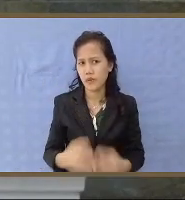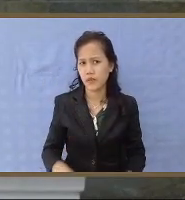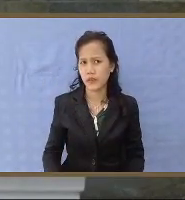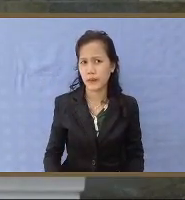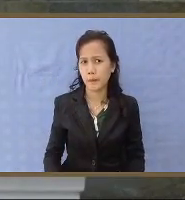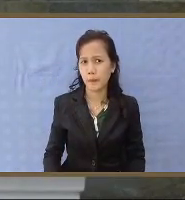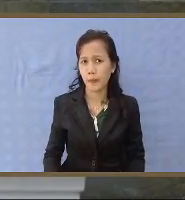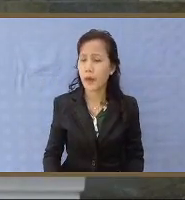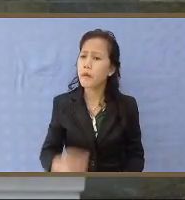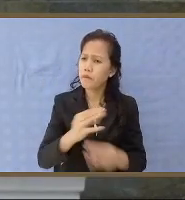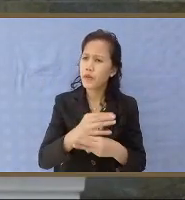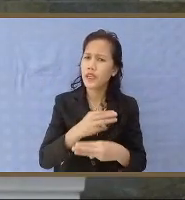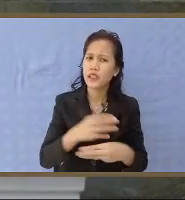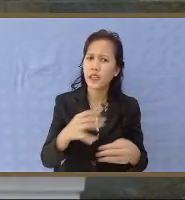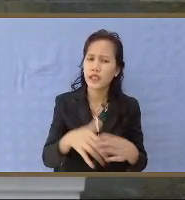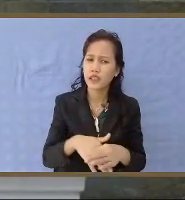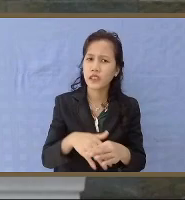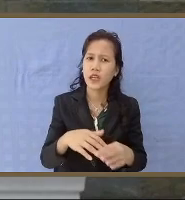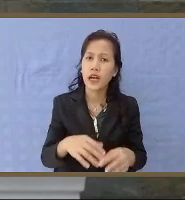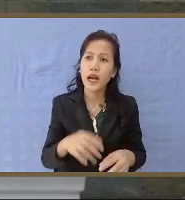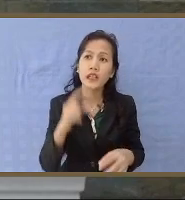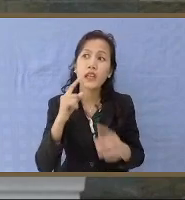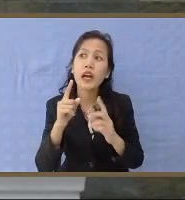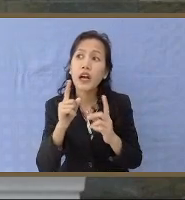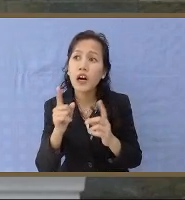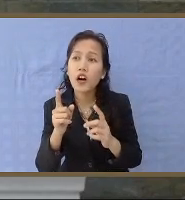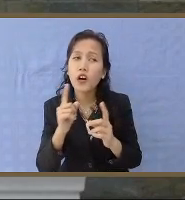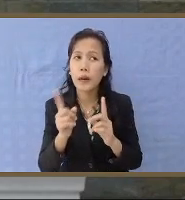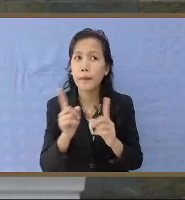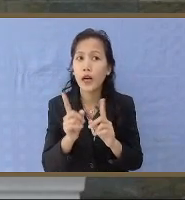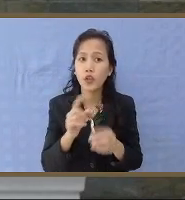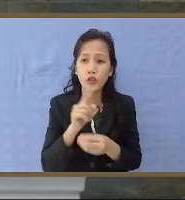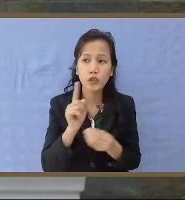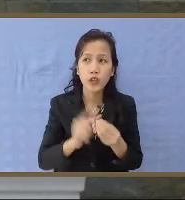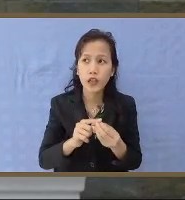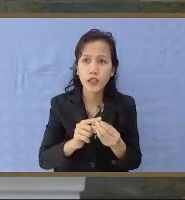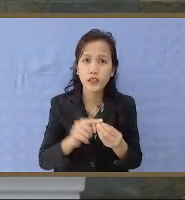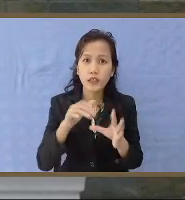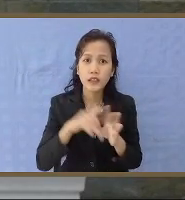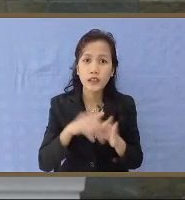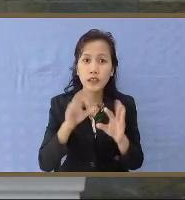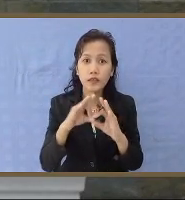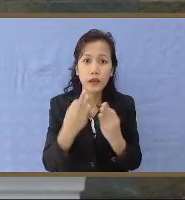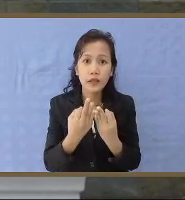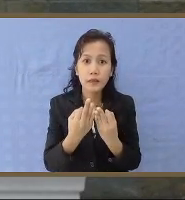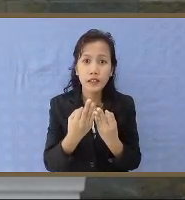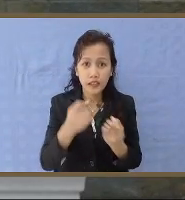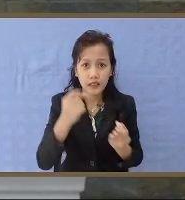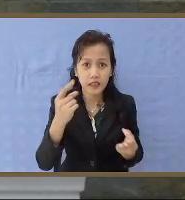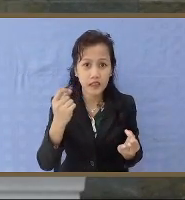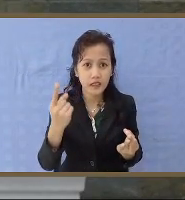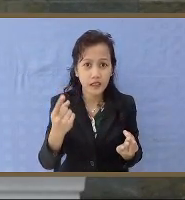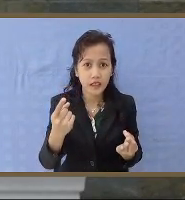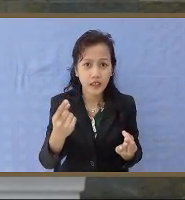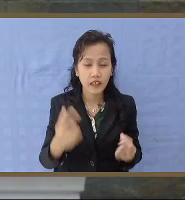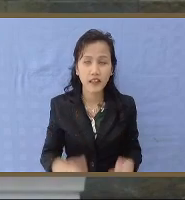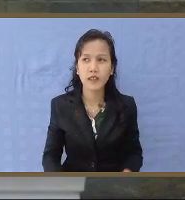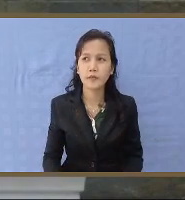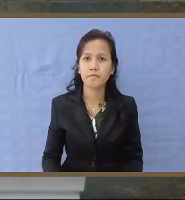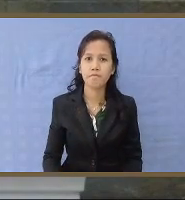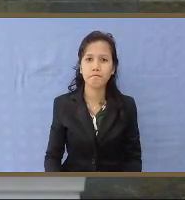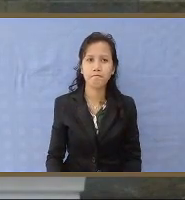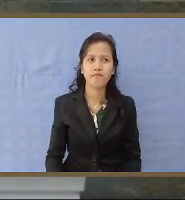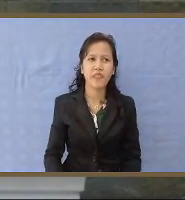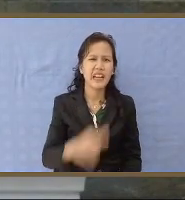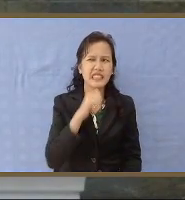yung devotion ninyo. Now, hindi ko lamang ho yung pinangalan ng family or daily devotion sapagkat baka